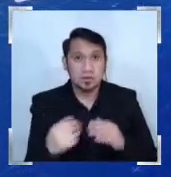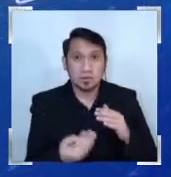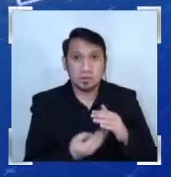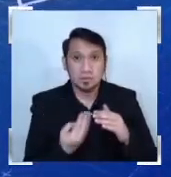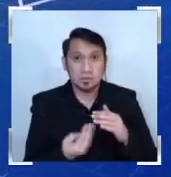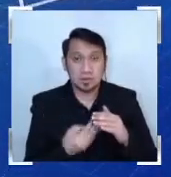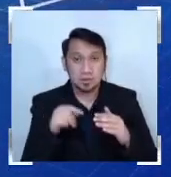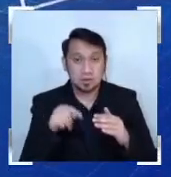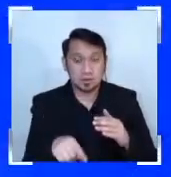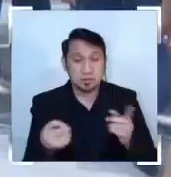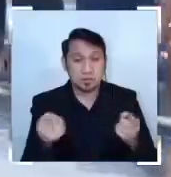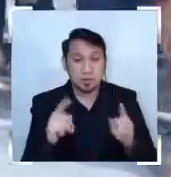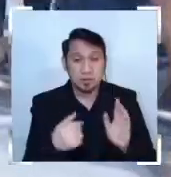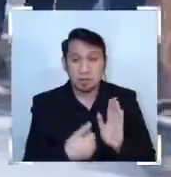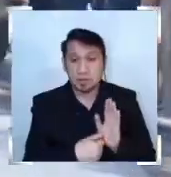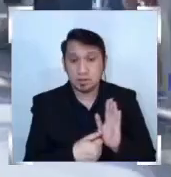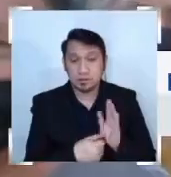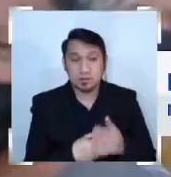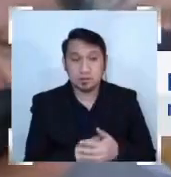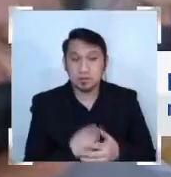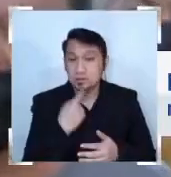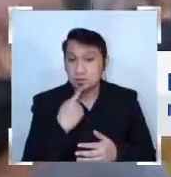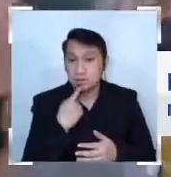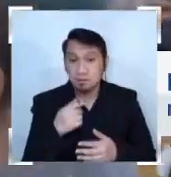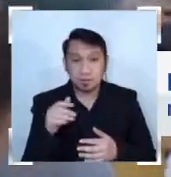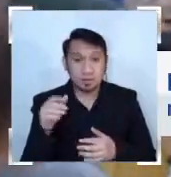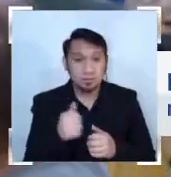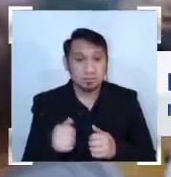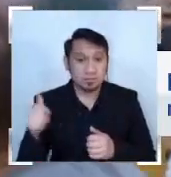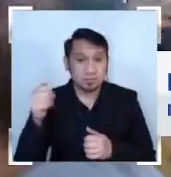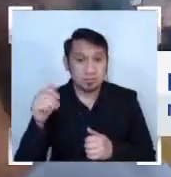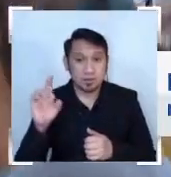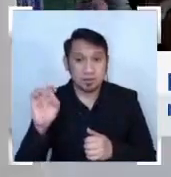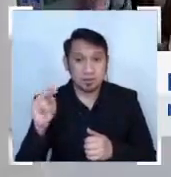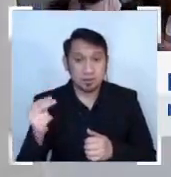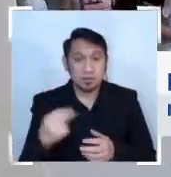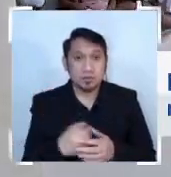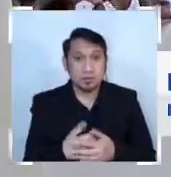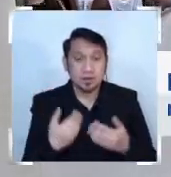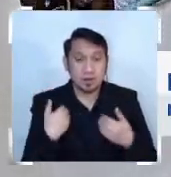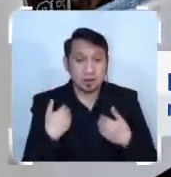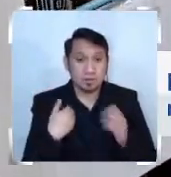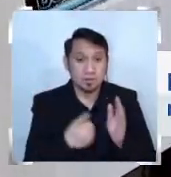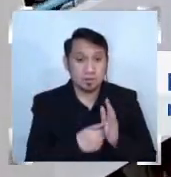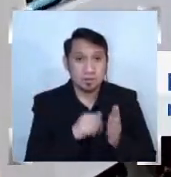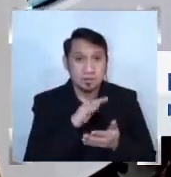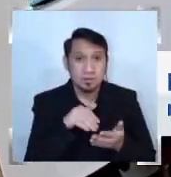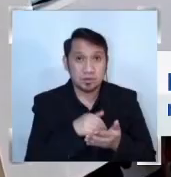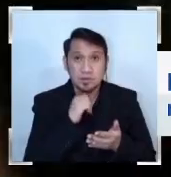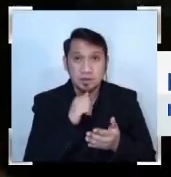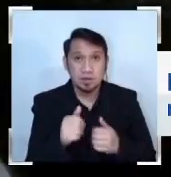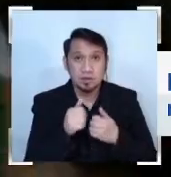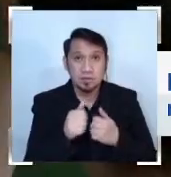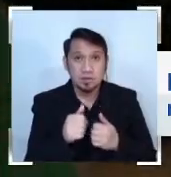nitong nagdaang eleksyon. Ayon kay Health Undersecretary Maria Rosario Berhere, may ilang voting centers na hindi sumunod sa safety